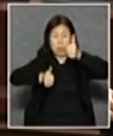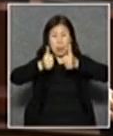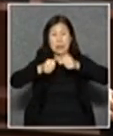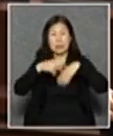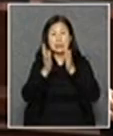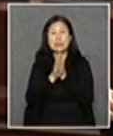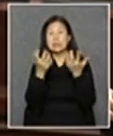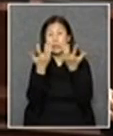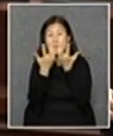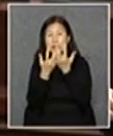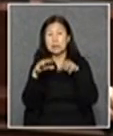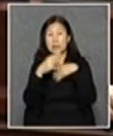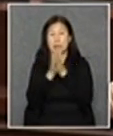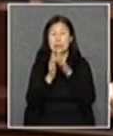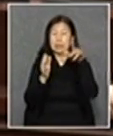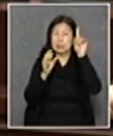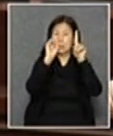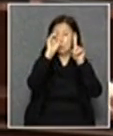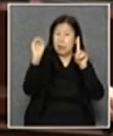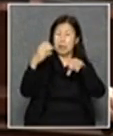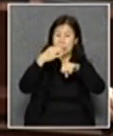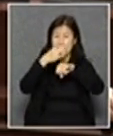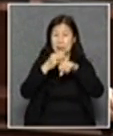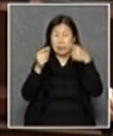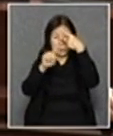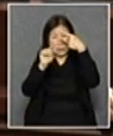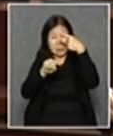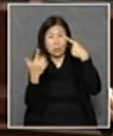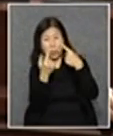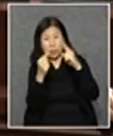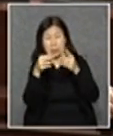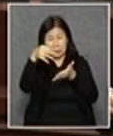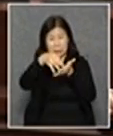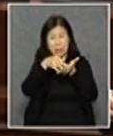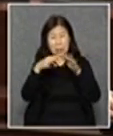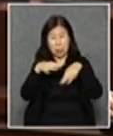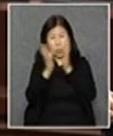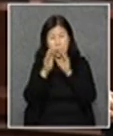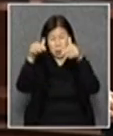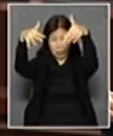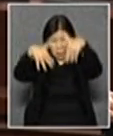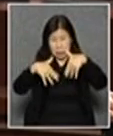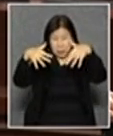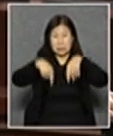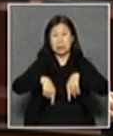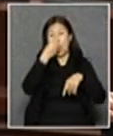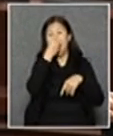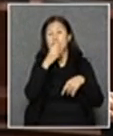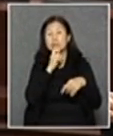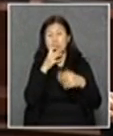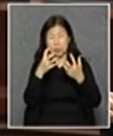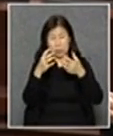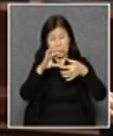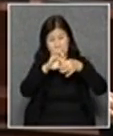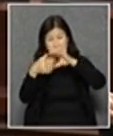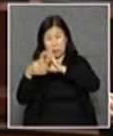計會有超過100個國家、1000多名的參賽者和隨員來香港。奧數比賽能夠在香港